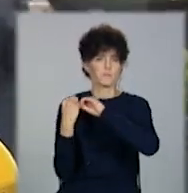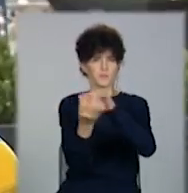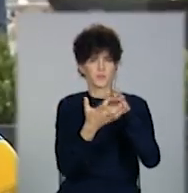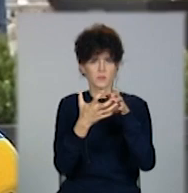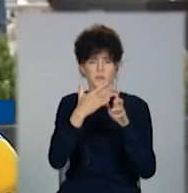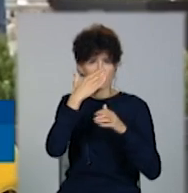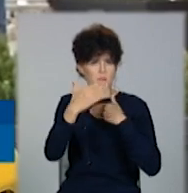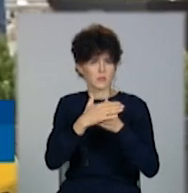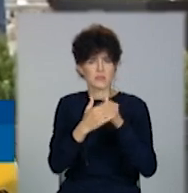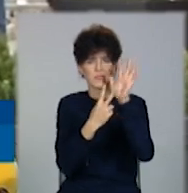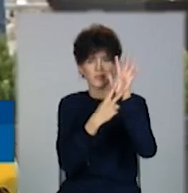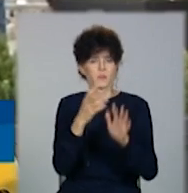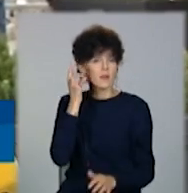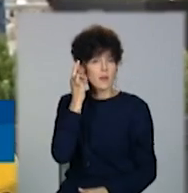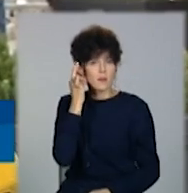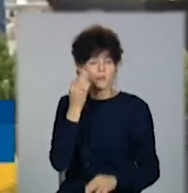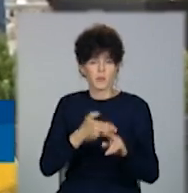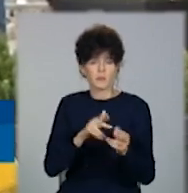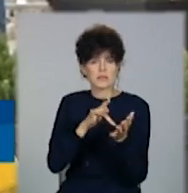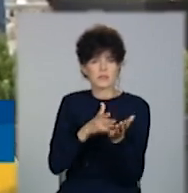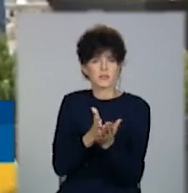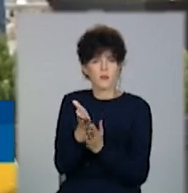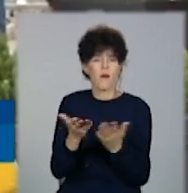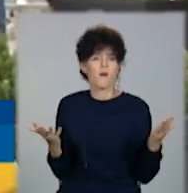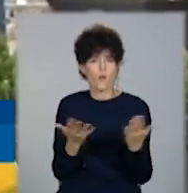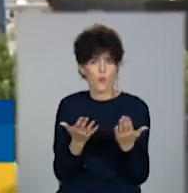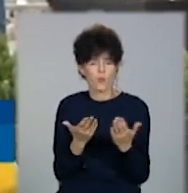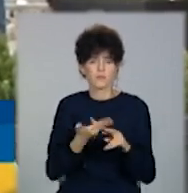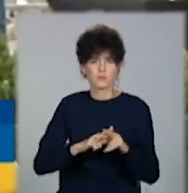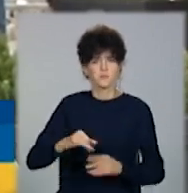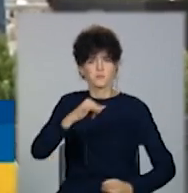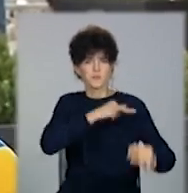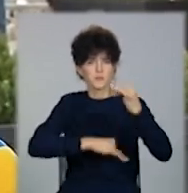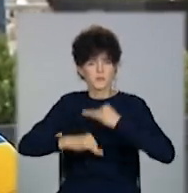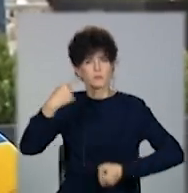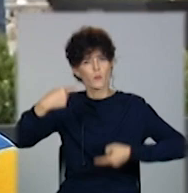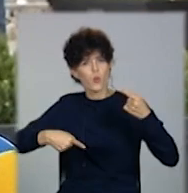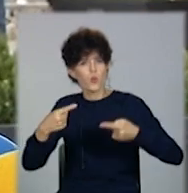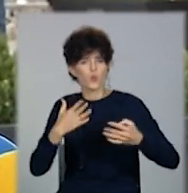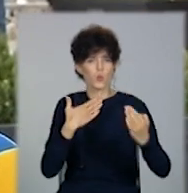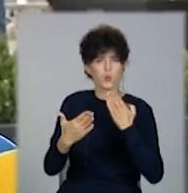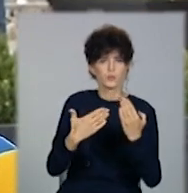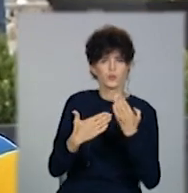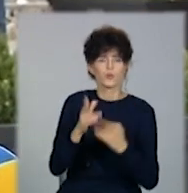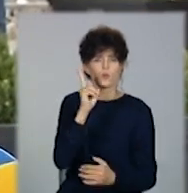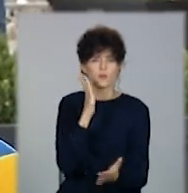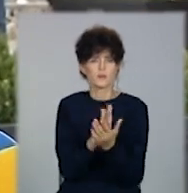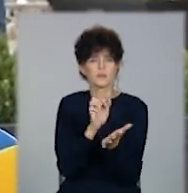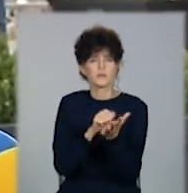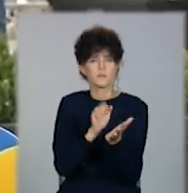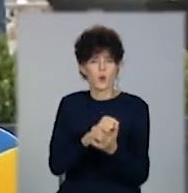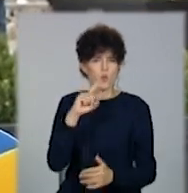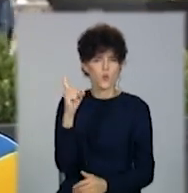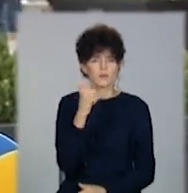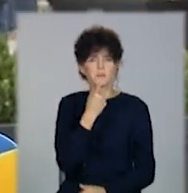Это уже бренд. А цель его это дискуссионная площадка для хозяев бизнеса, для тех